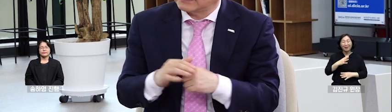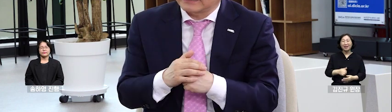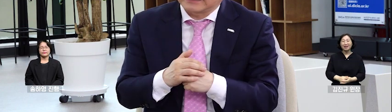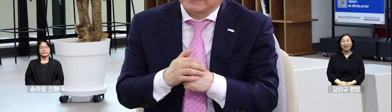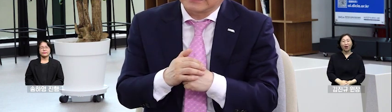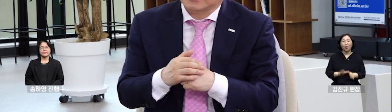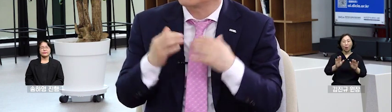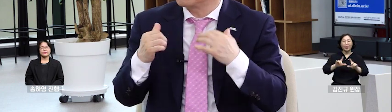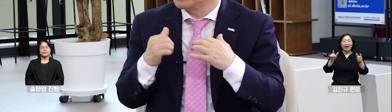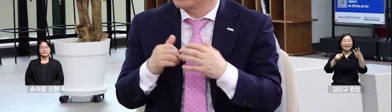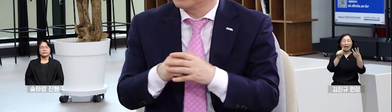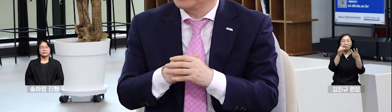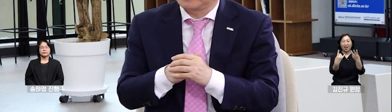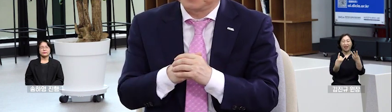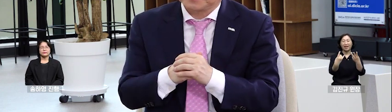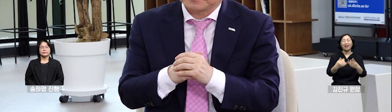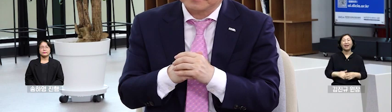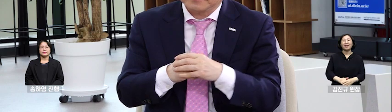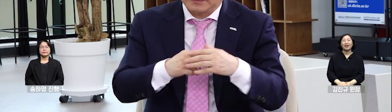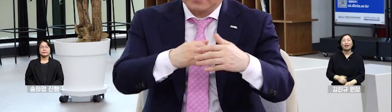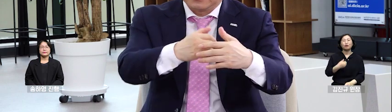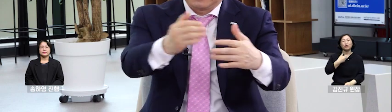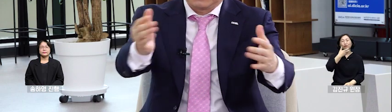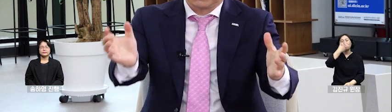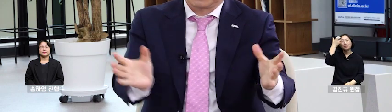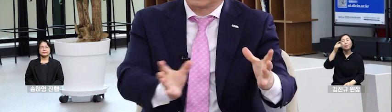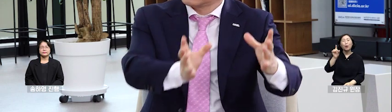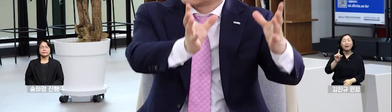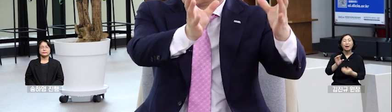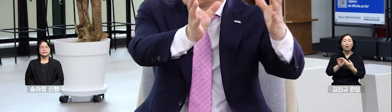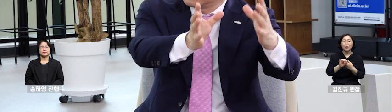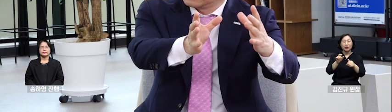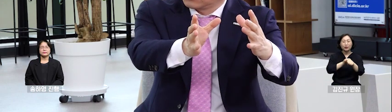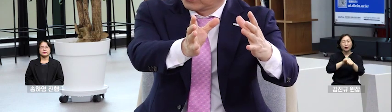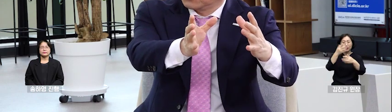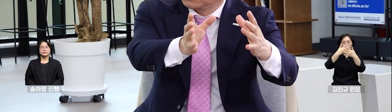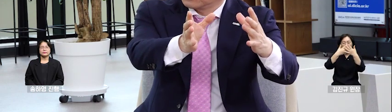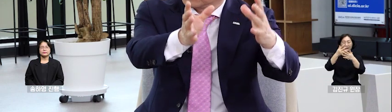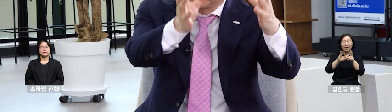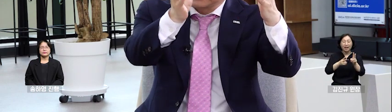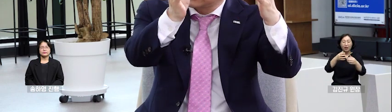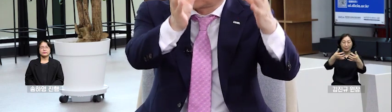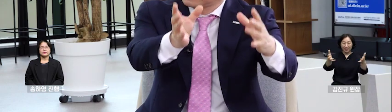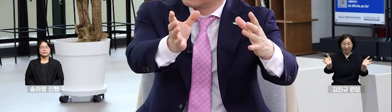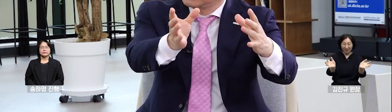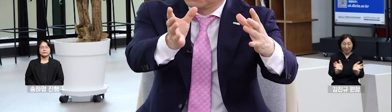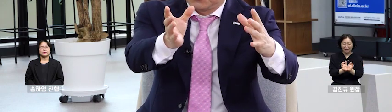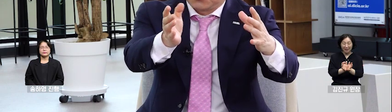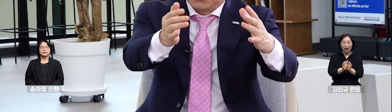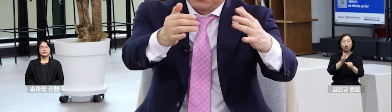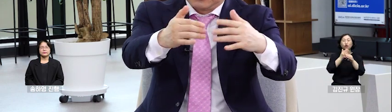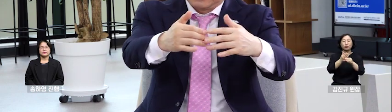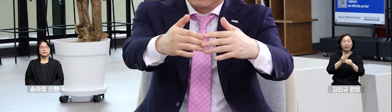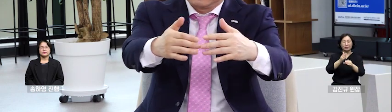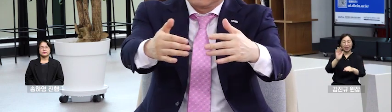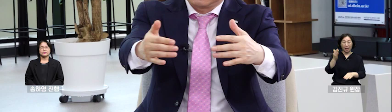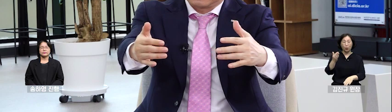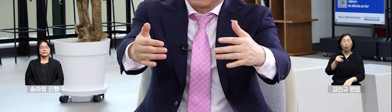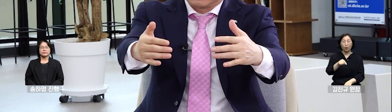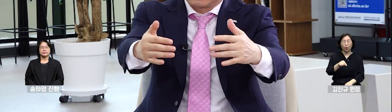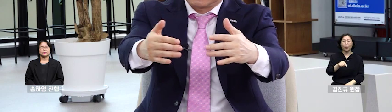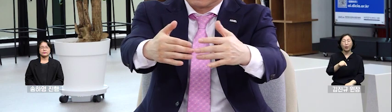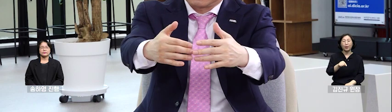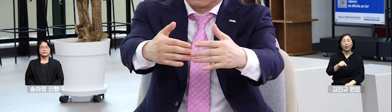진행이 될텐데 저희 꿈이 뭐냐면 특수 영상 산업단지가 되고 특성상 메카가 되고 그